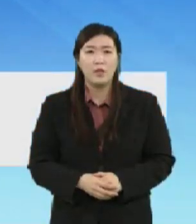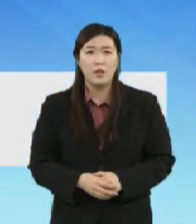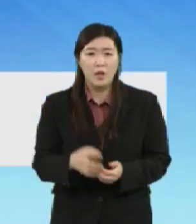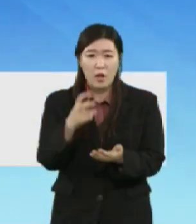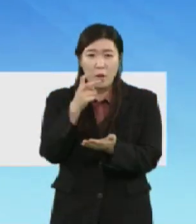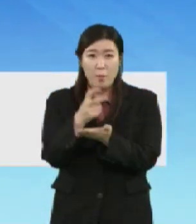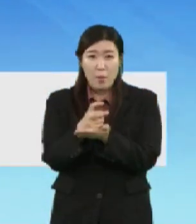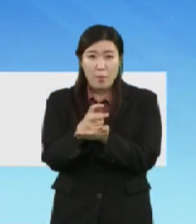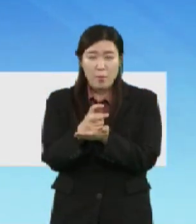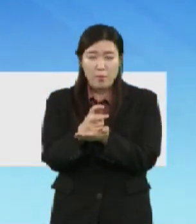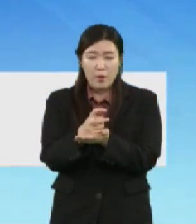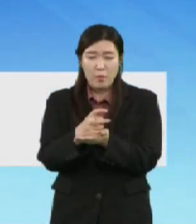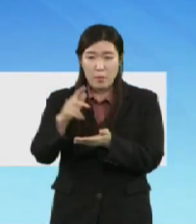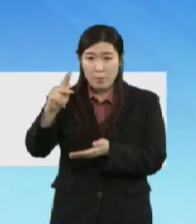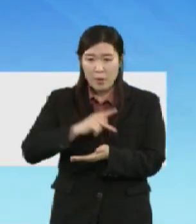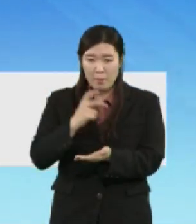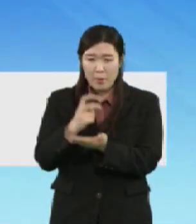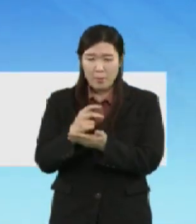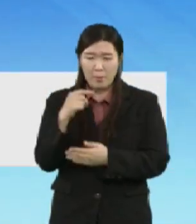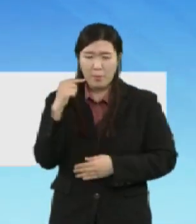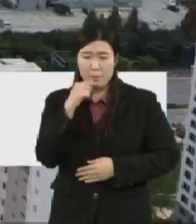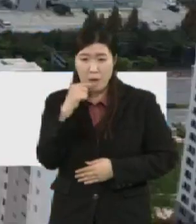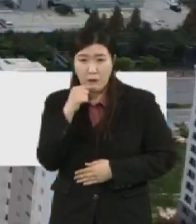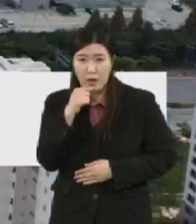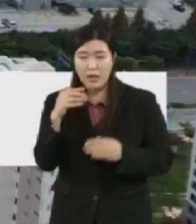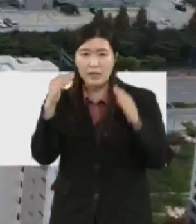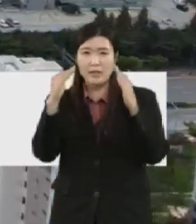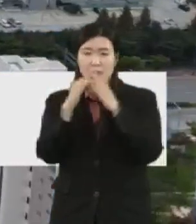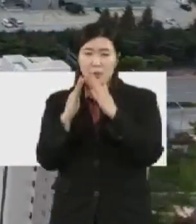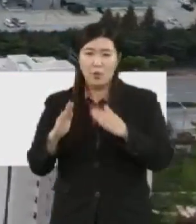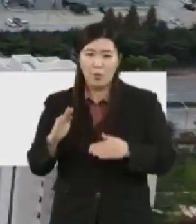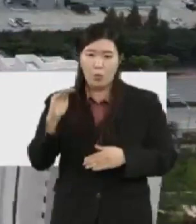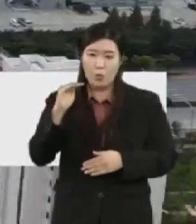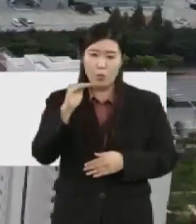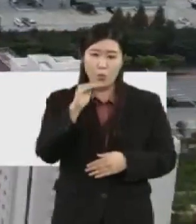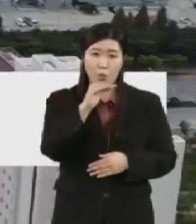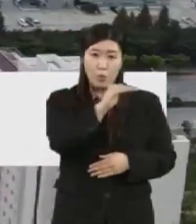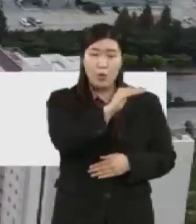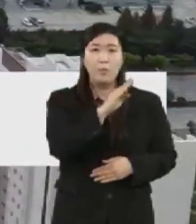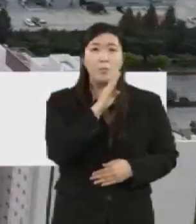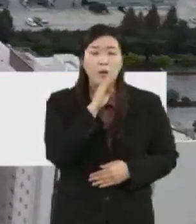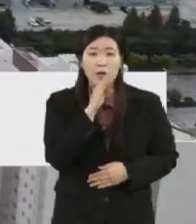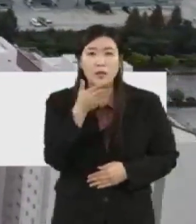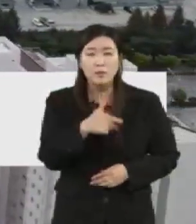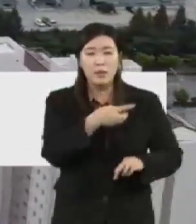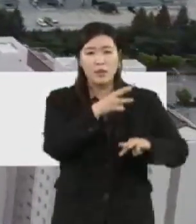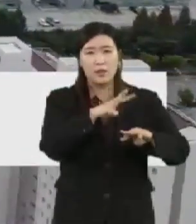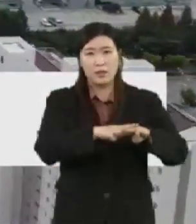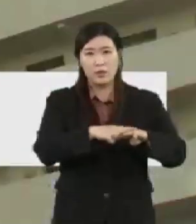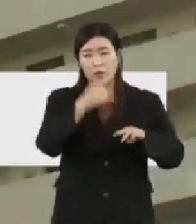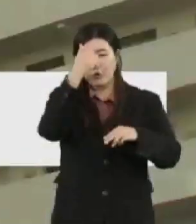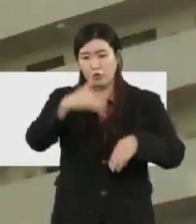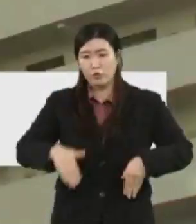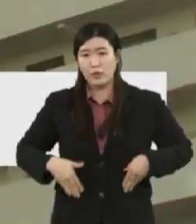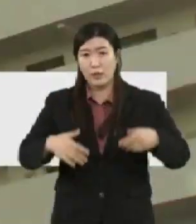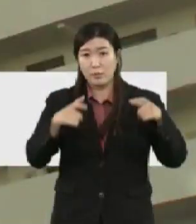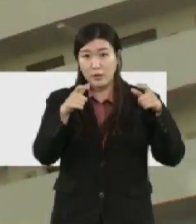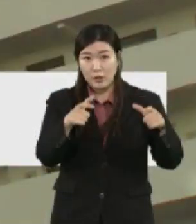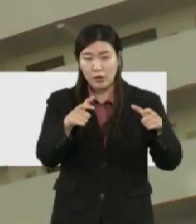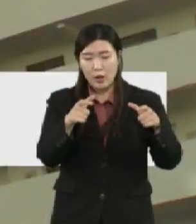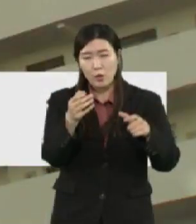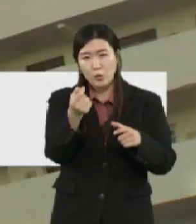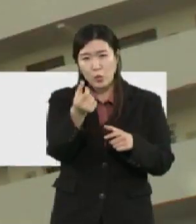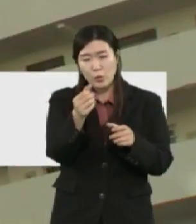규제 영향으로 집값 상승폭이 점차 둔화되고 있지만 올해 대전과 충남의 집값이 전반적인 공급 부족으로